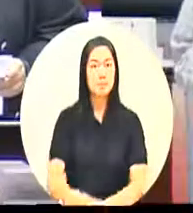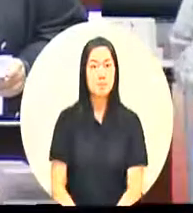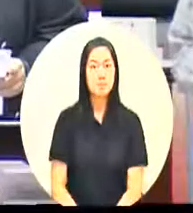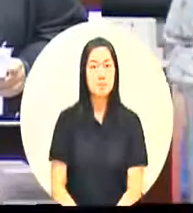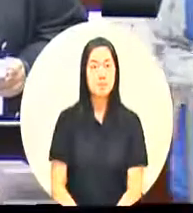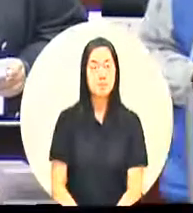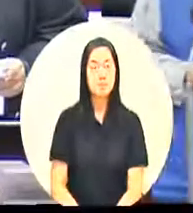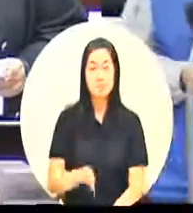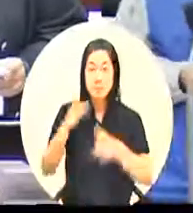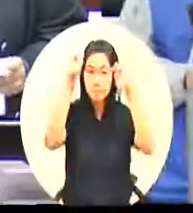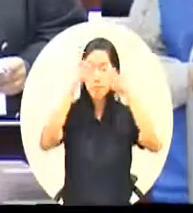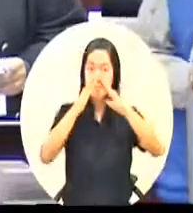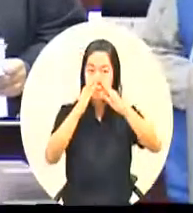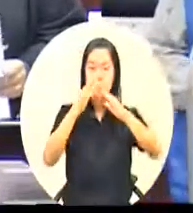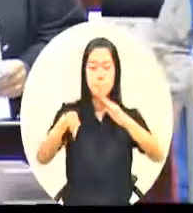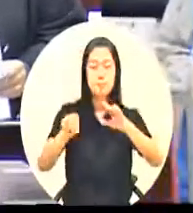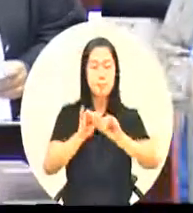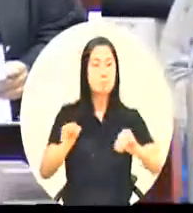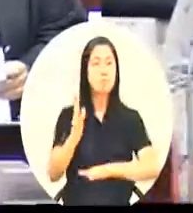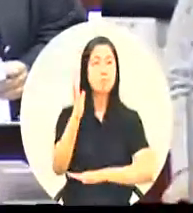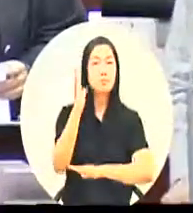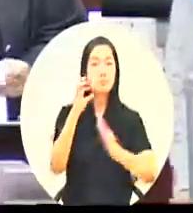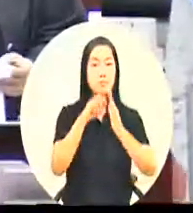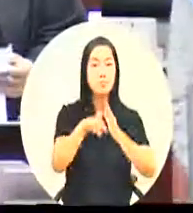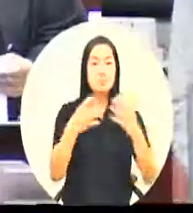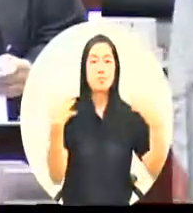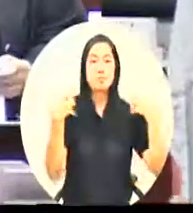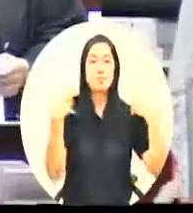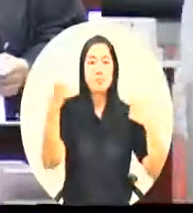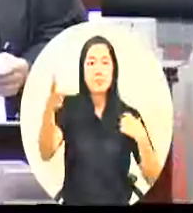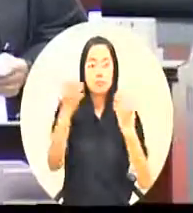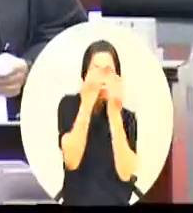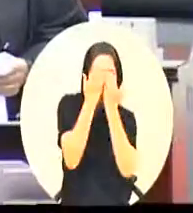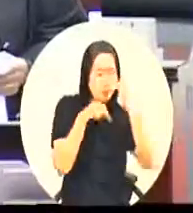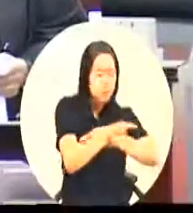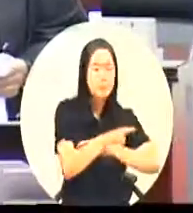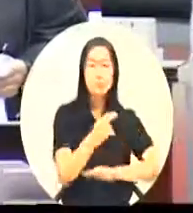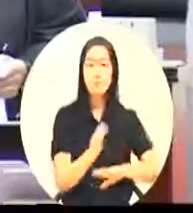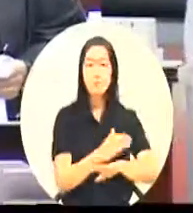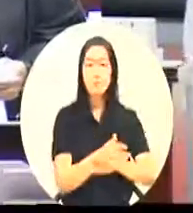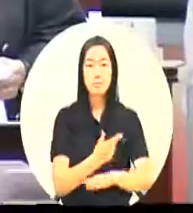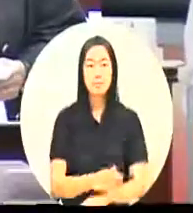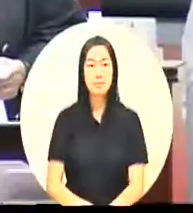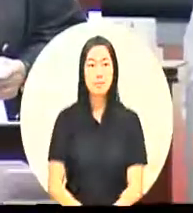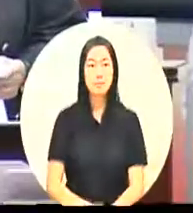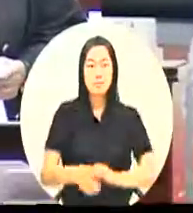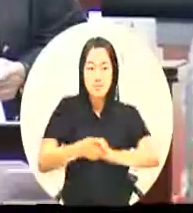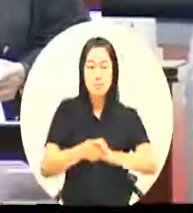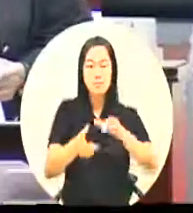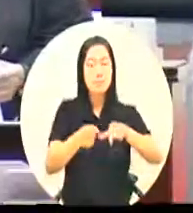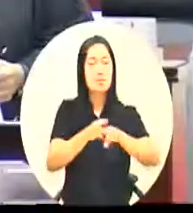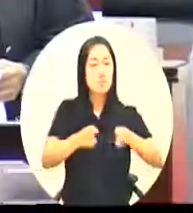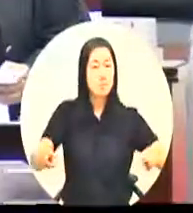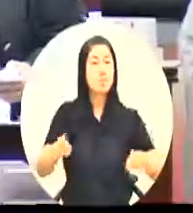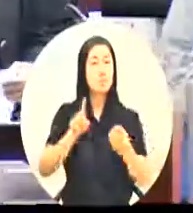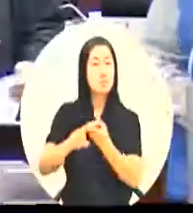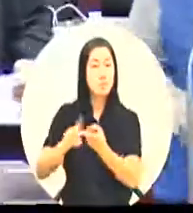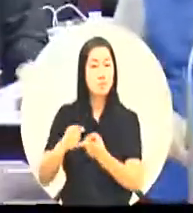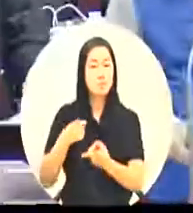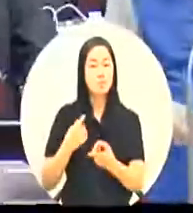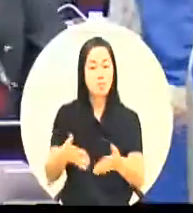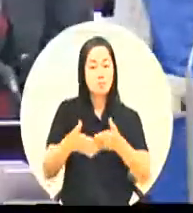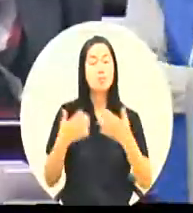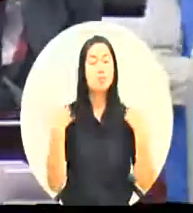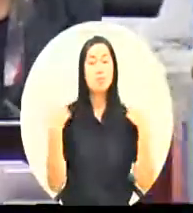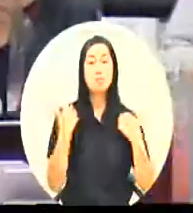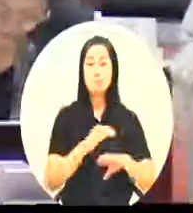市我们的地震局承担的部分绝不逃避，但是我想一定要公平合理， 没错， 我们会处理，谢